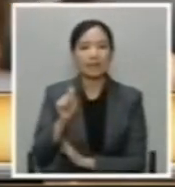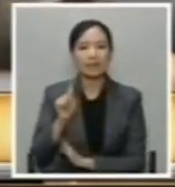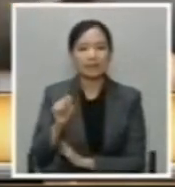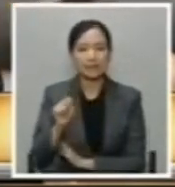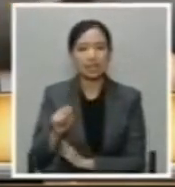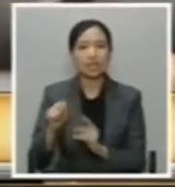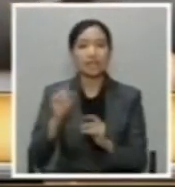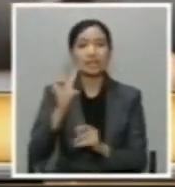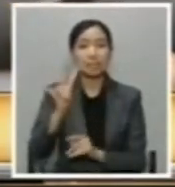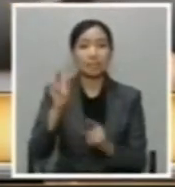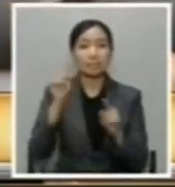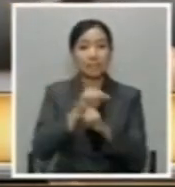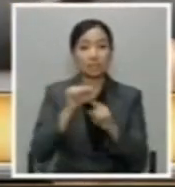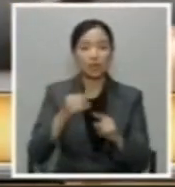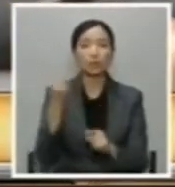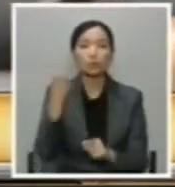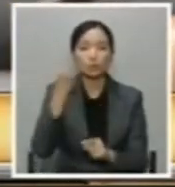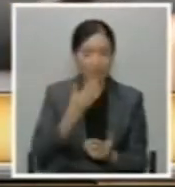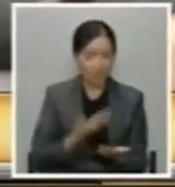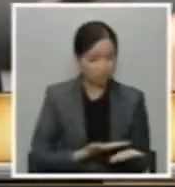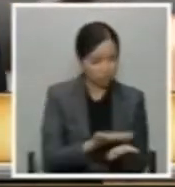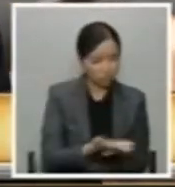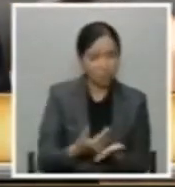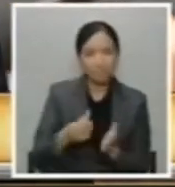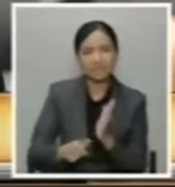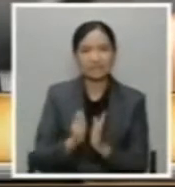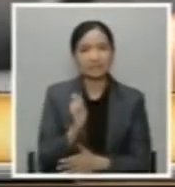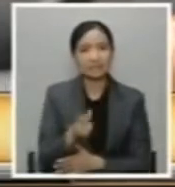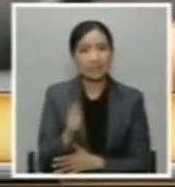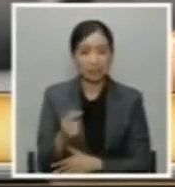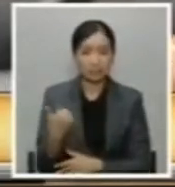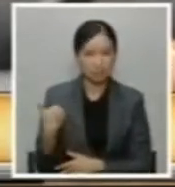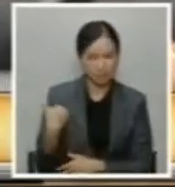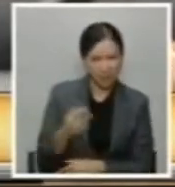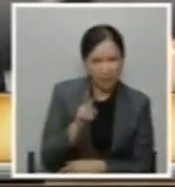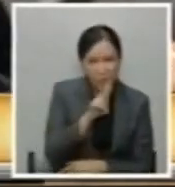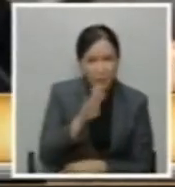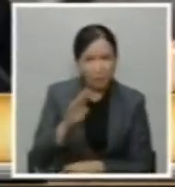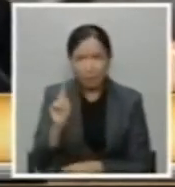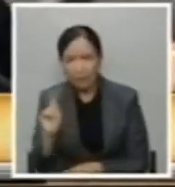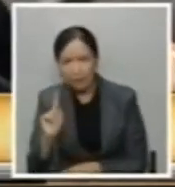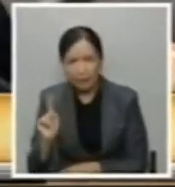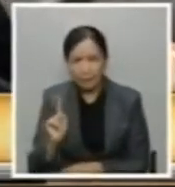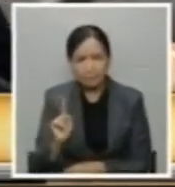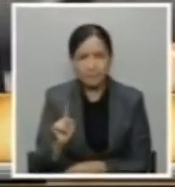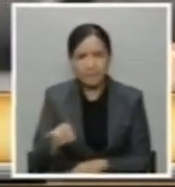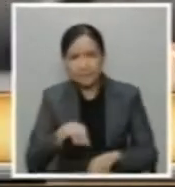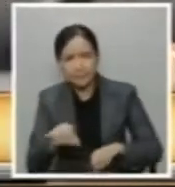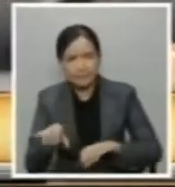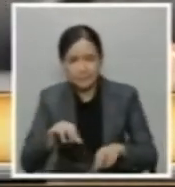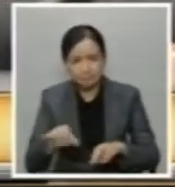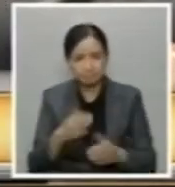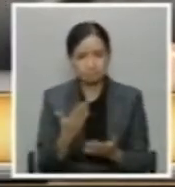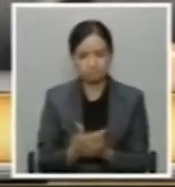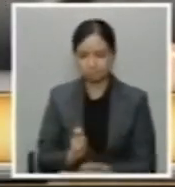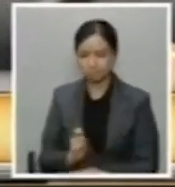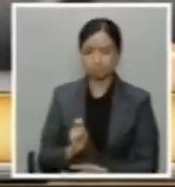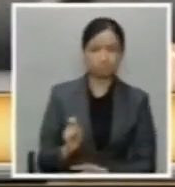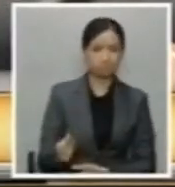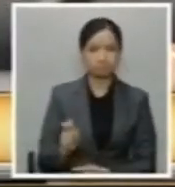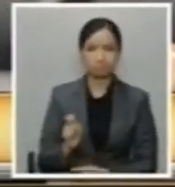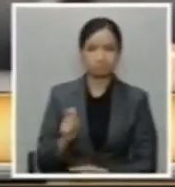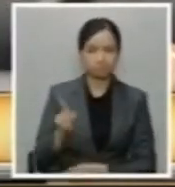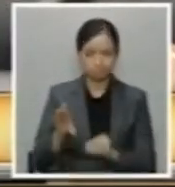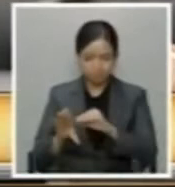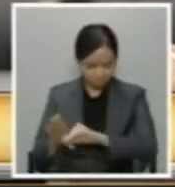ราต้องเสียทุกครั้งที่เรามีการจับจ่ายใช้สอยมีระบบไหนไหมที่จะมีการรีเบทส่วนการใช้เงินของประชาชนบางก